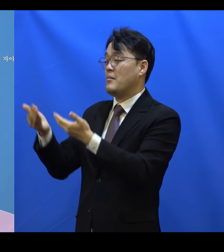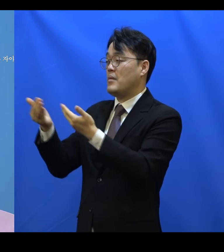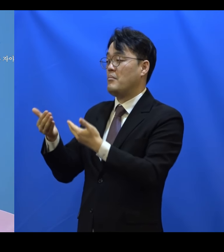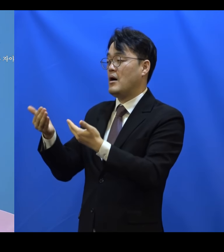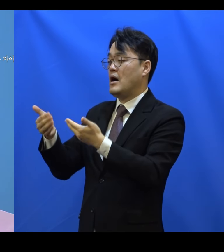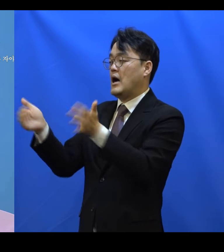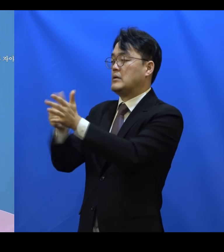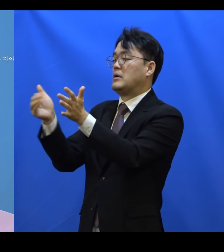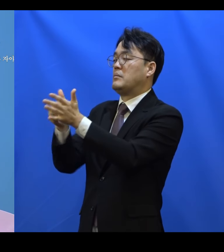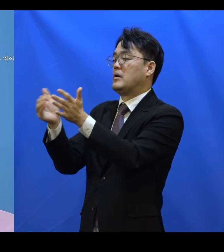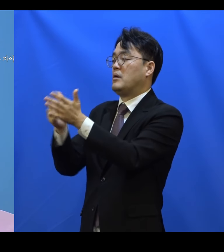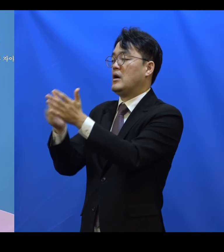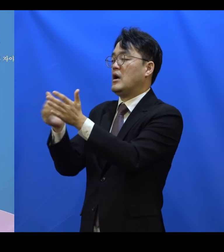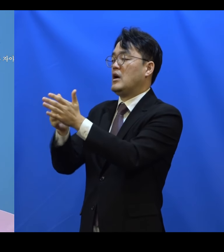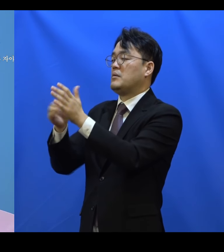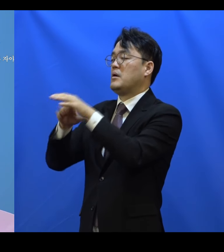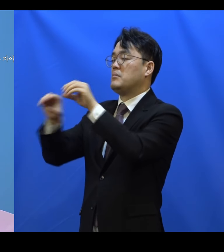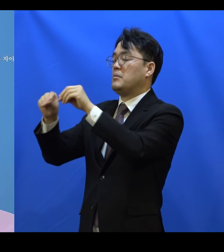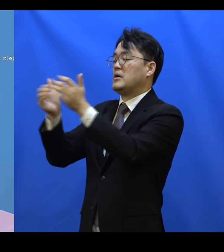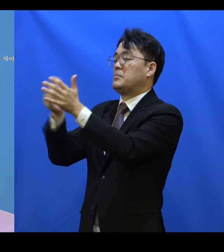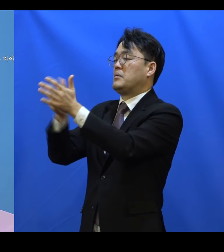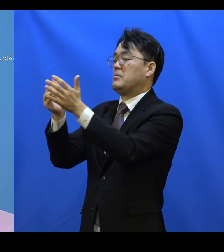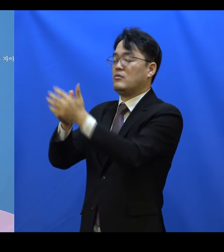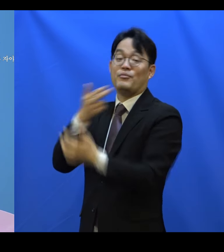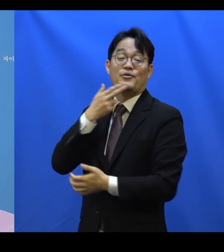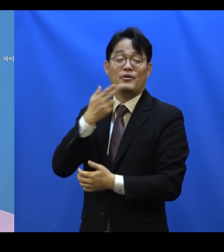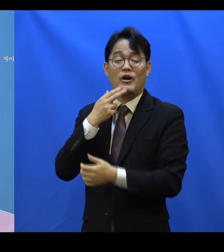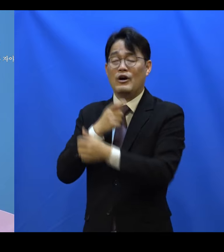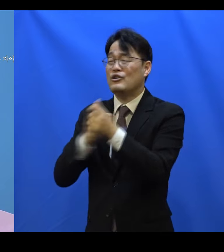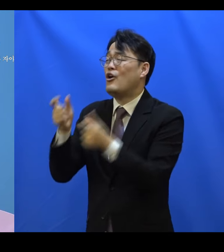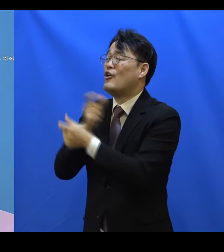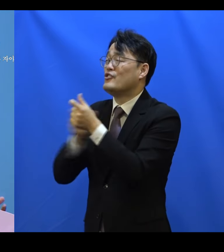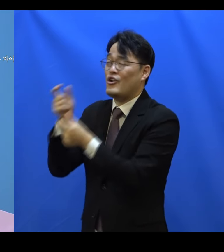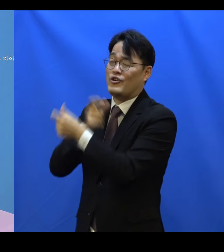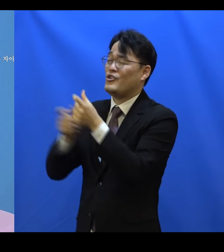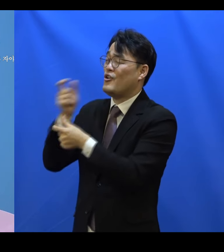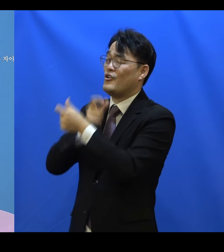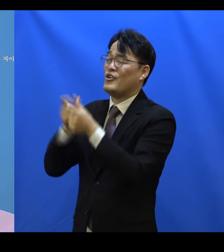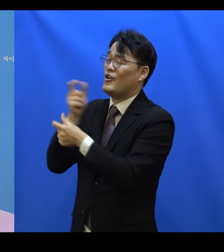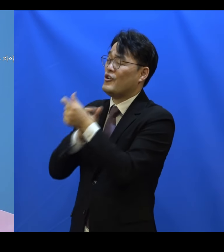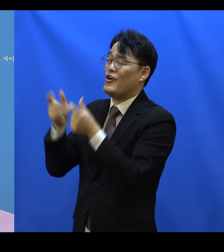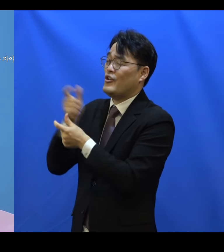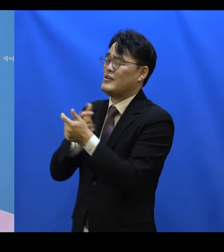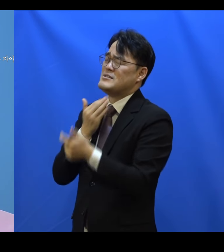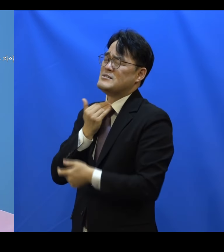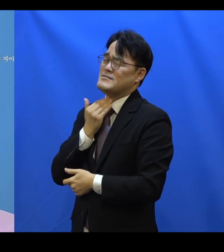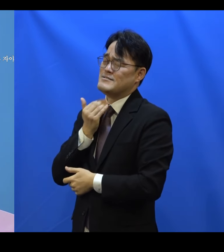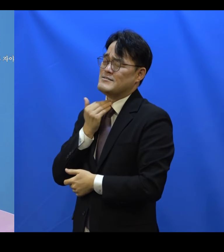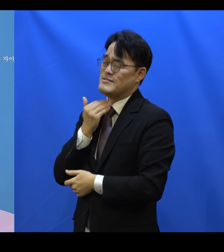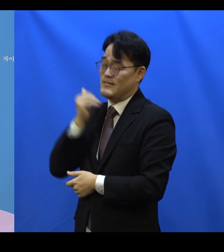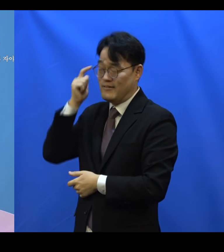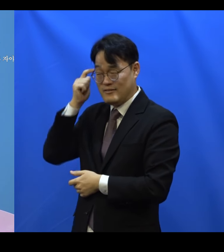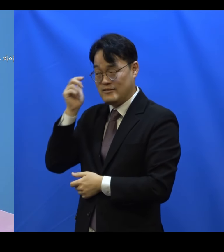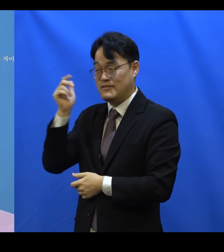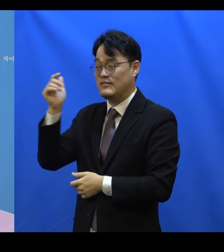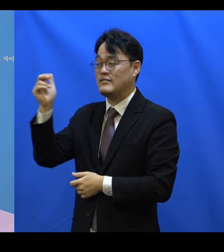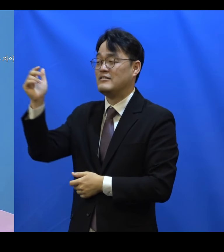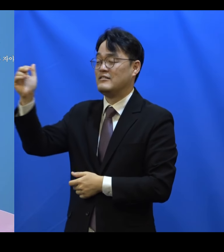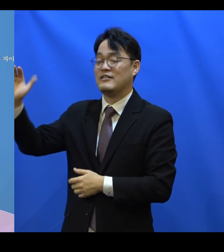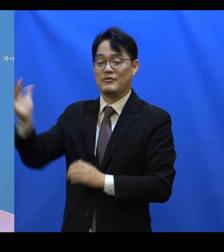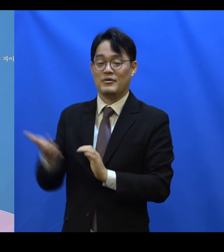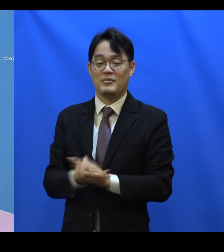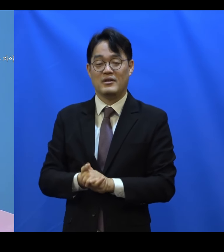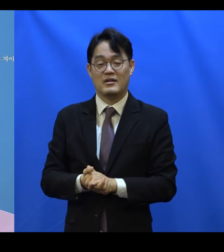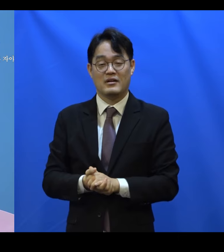뭐 더 주십시오. 그 사랑을 더 갈망하는 거. 이게 모르는 사람은 뭔지 모르니까 갈망하지 않아요. 갈망하는 사람은 뭔가를